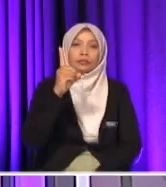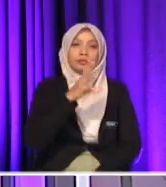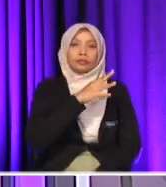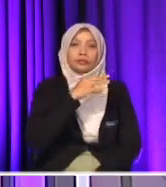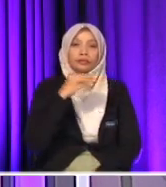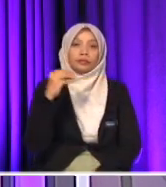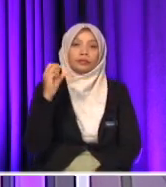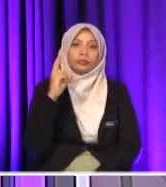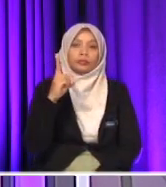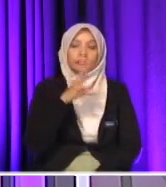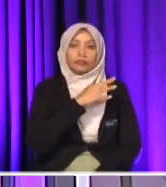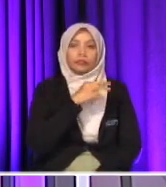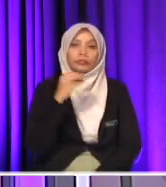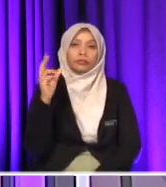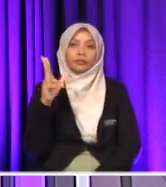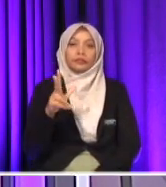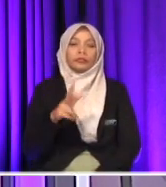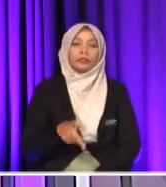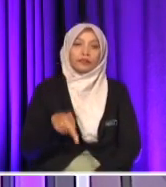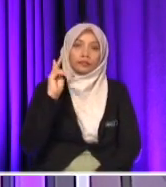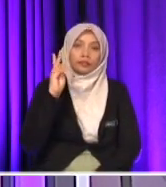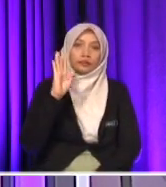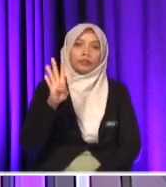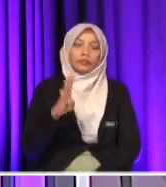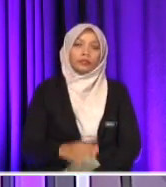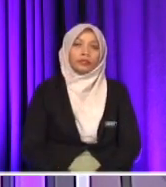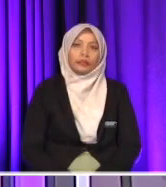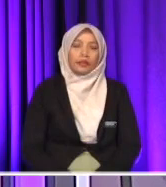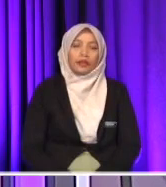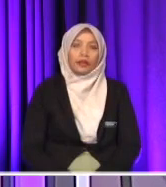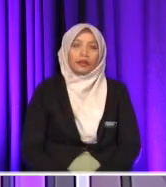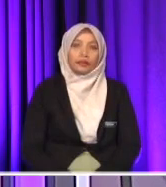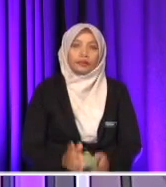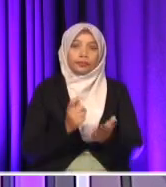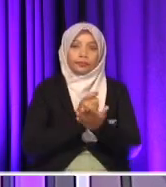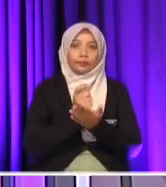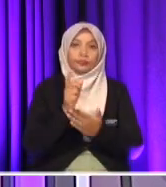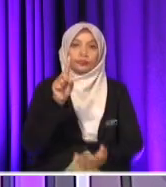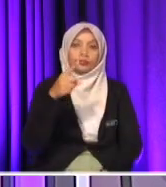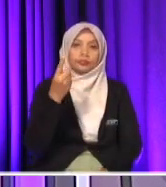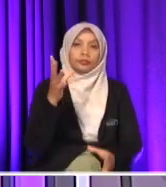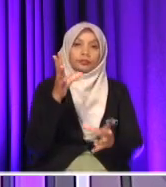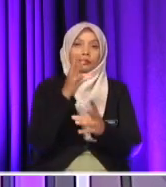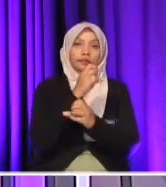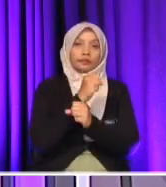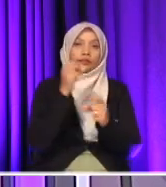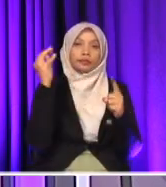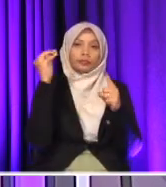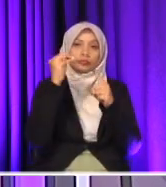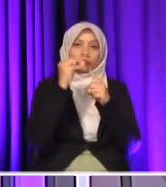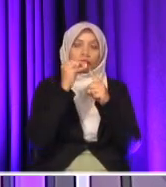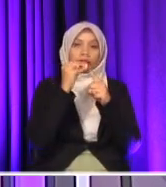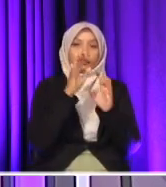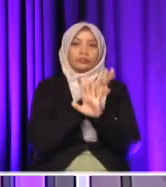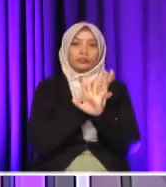Dan digit ketiga ni terus kita kuasa 4 kan. Dan kita tahu dia adalah dalam pikofarad. Terus saja. So, sini kita telah dapat markah. Okey, tanpa kita